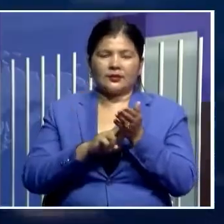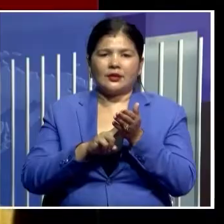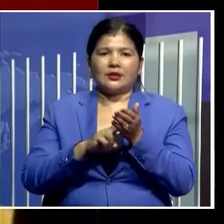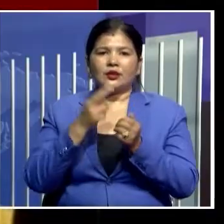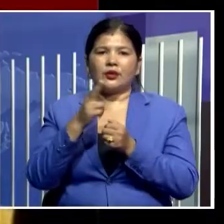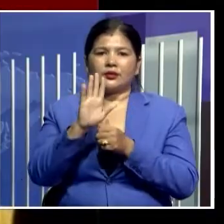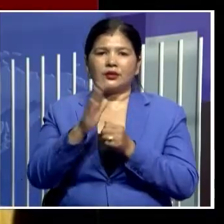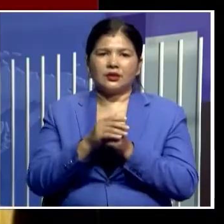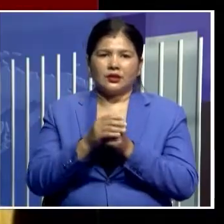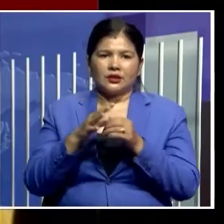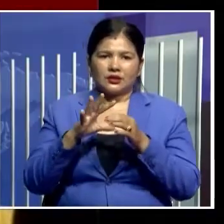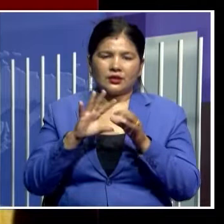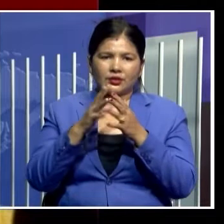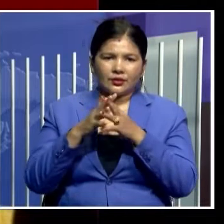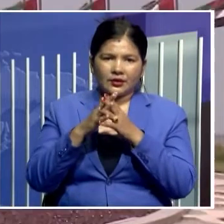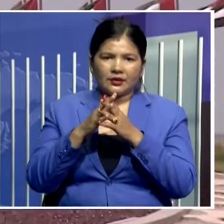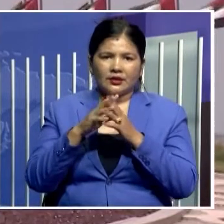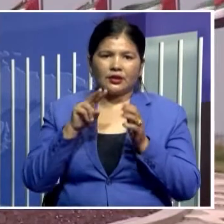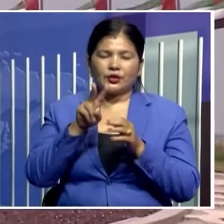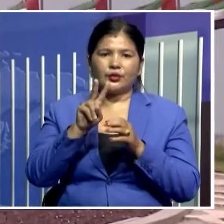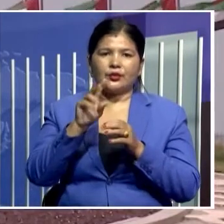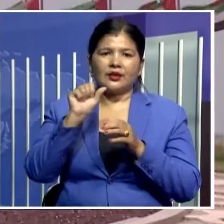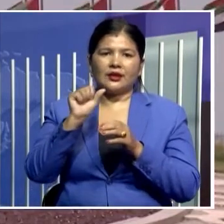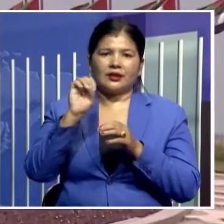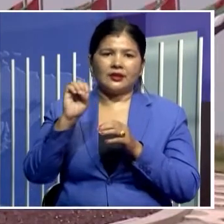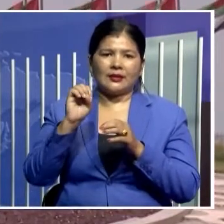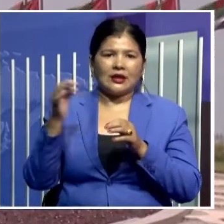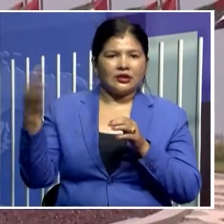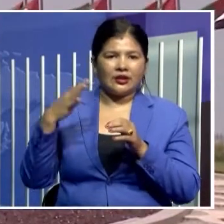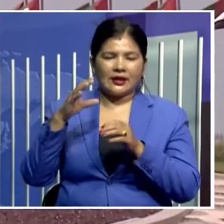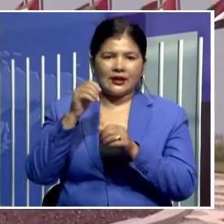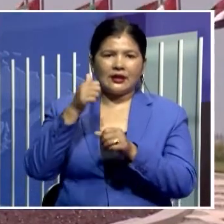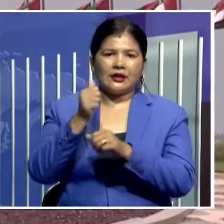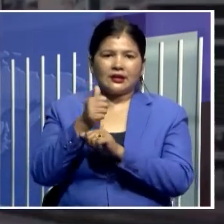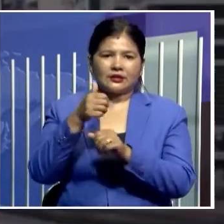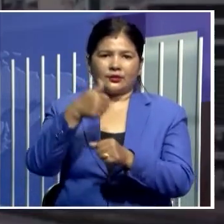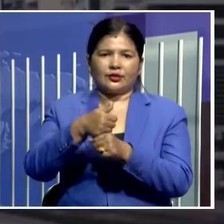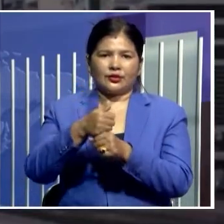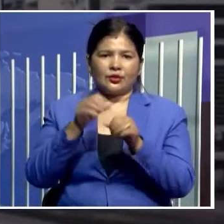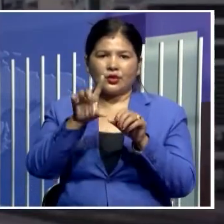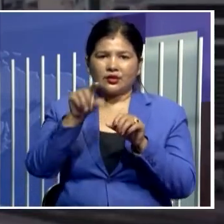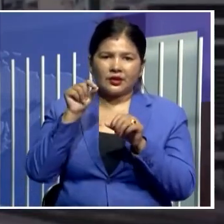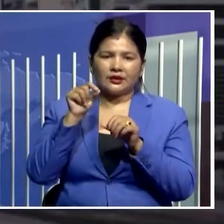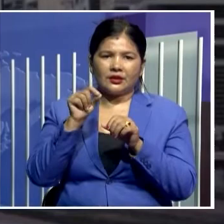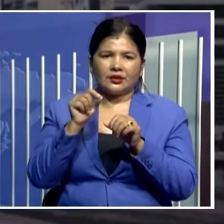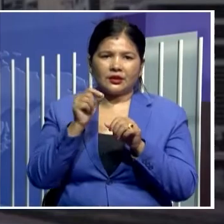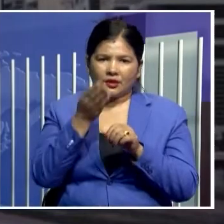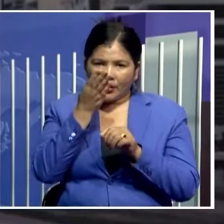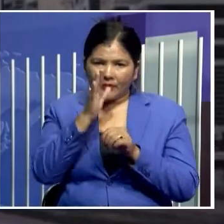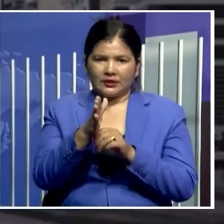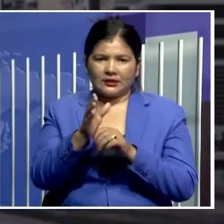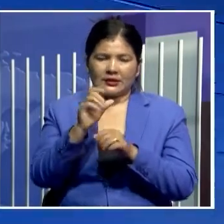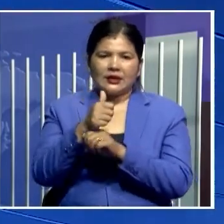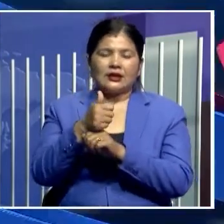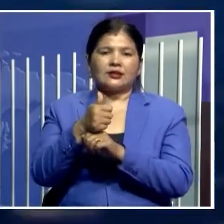हस्ताक्षर। संयुक्त अरब इमिरेट्स युएईमा नयाँ राष्ट्रपतिको चयन। कार्यकारी भूमिकामा रहँदै आएका शेख मोहम्मदले